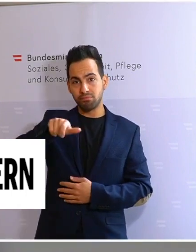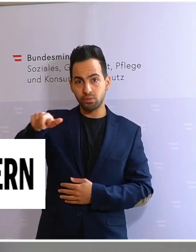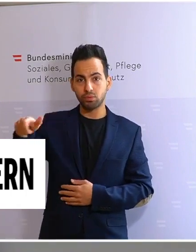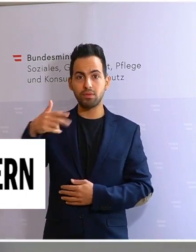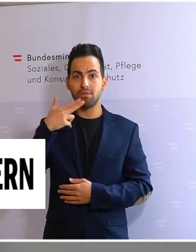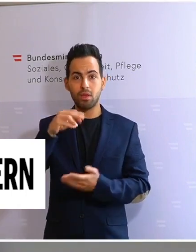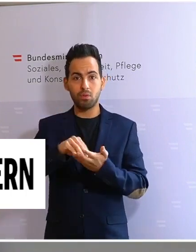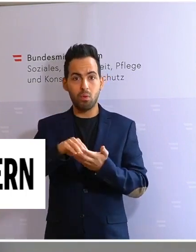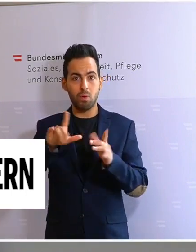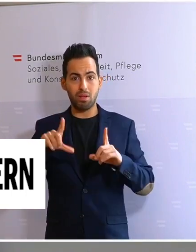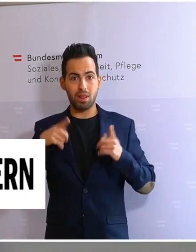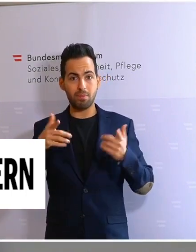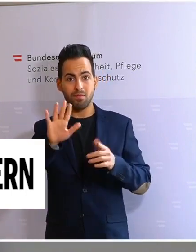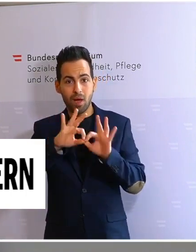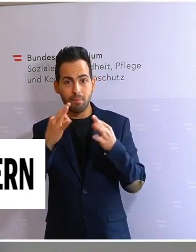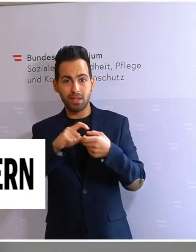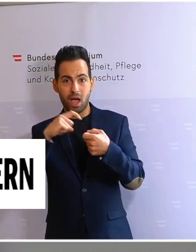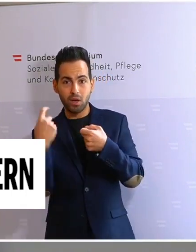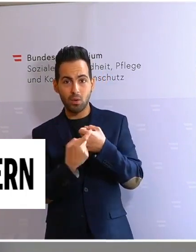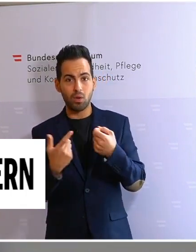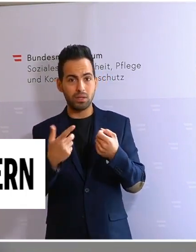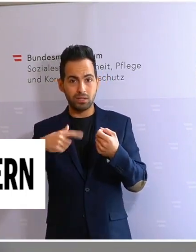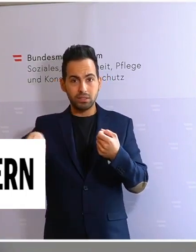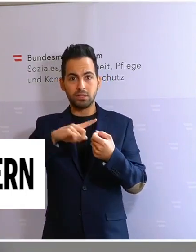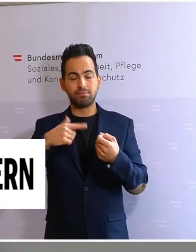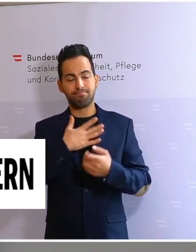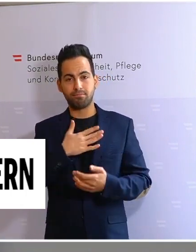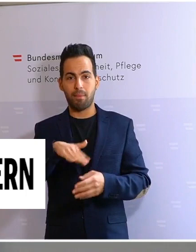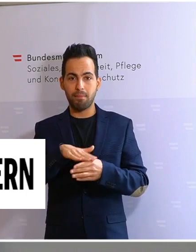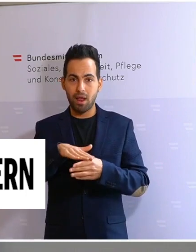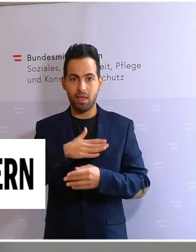getöteten Frauen mein tiefes Mitgefühl und mein Beileid ausdrücken.